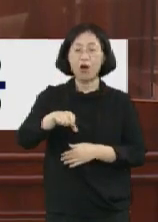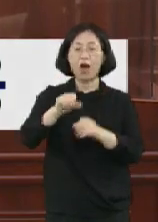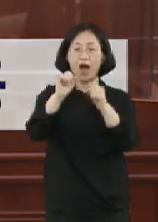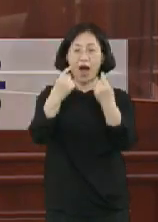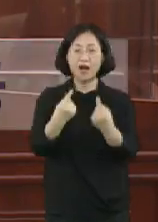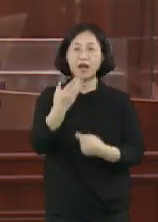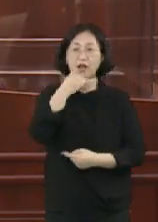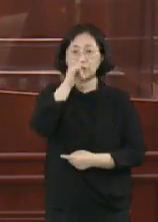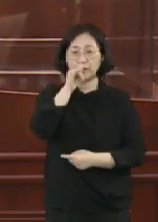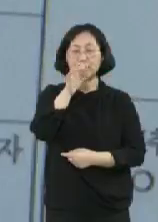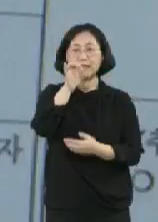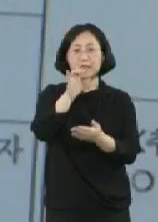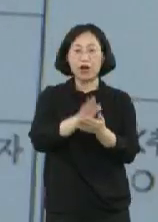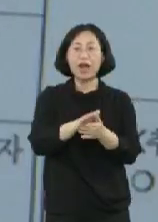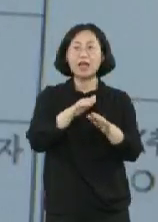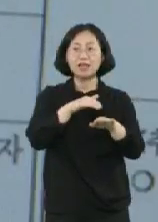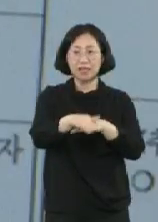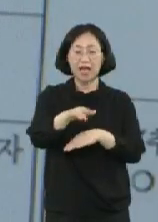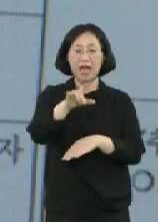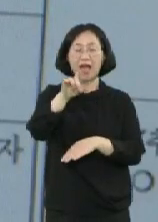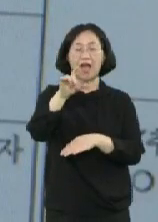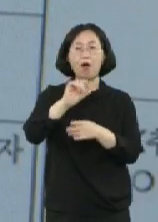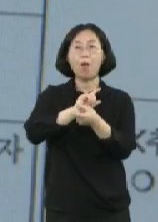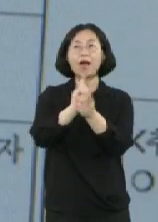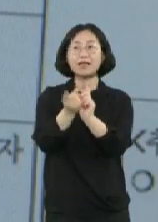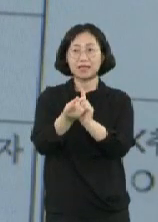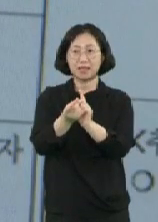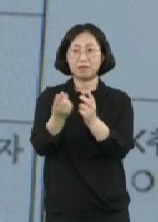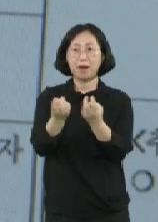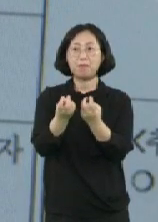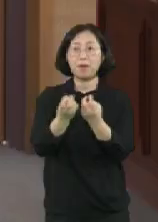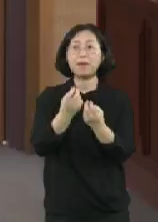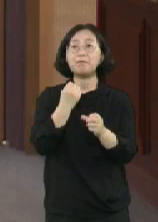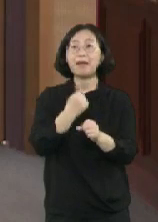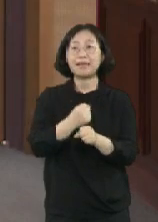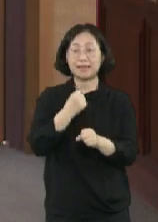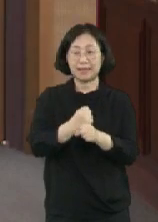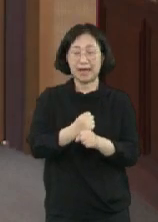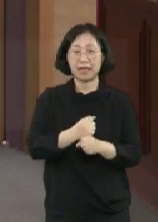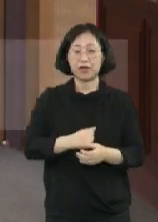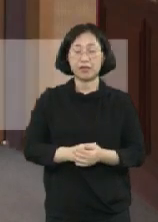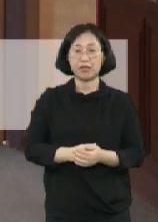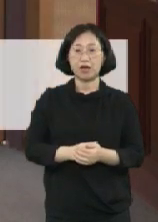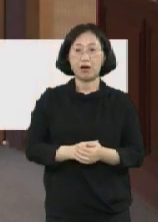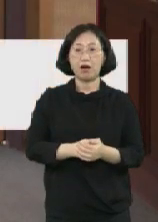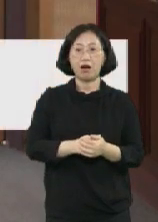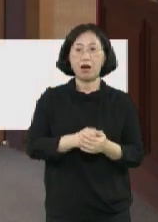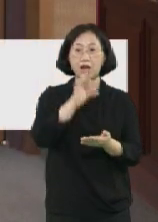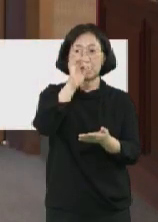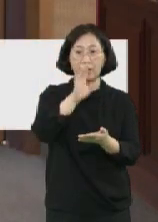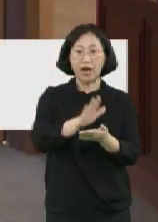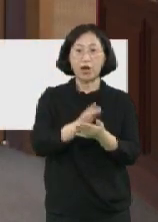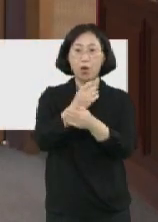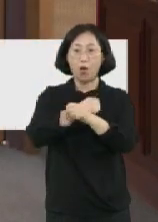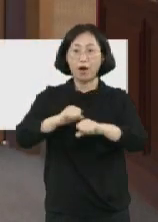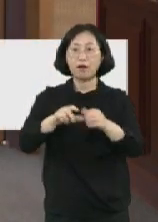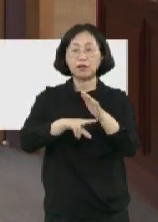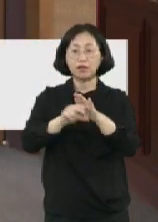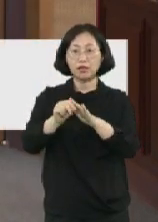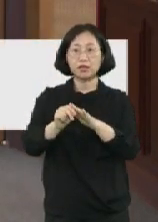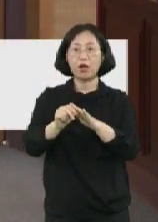받는 천안형 환승 할인 시스템을 도입한다는 겁니다. 천안형 광역 전철 환승